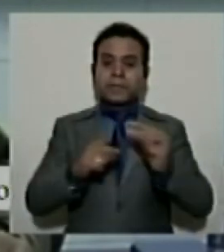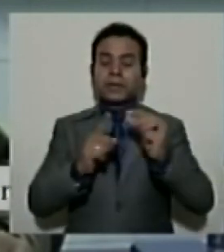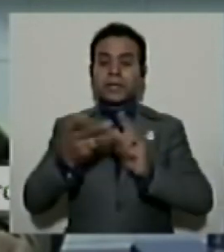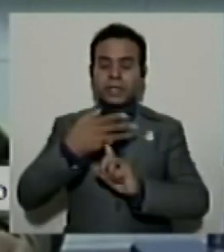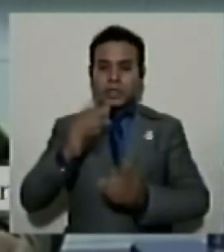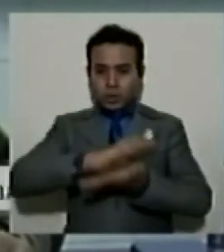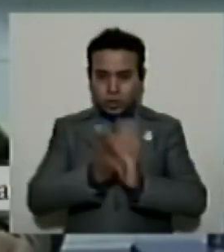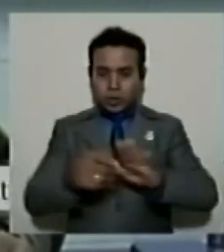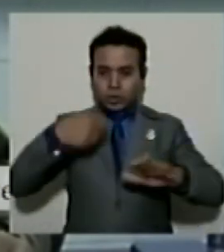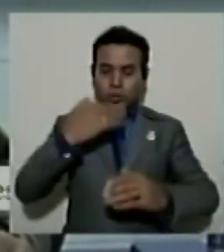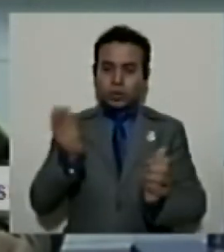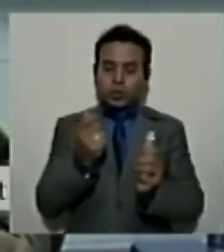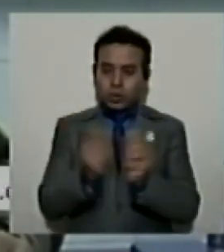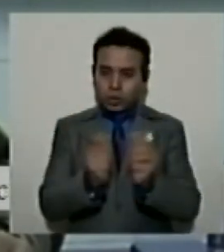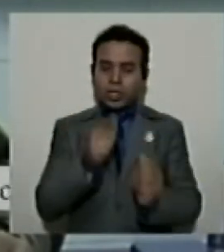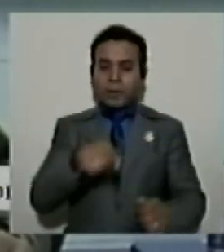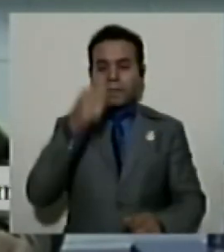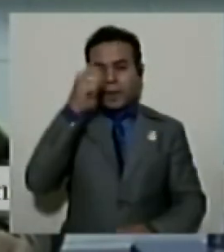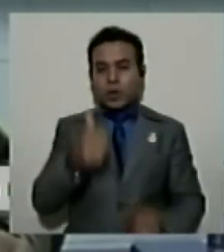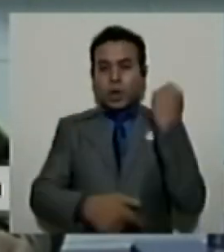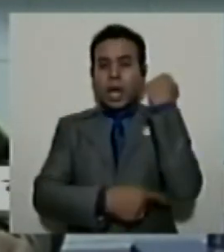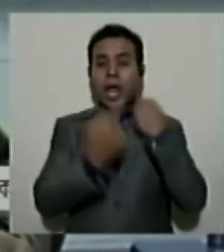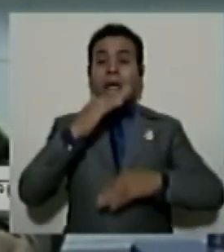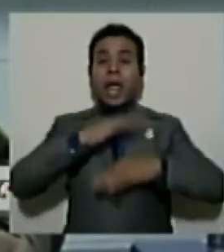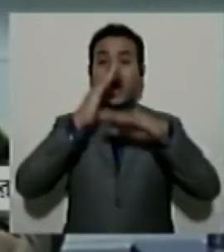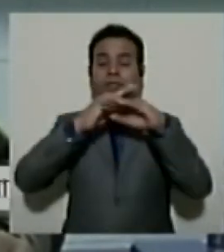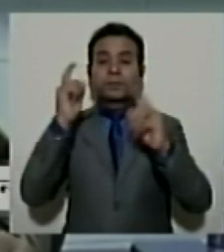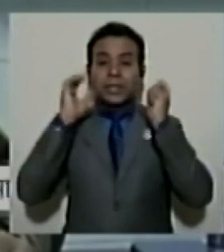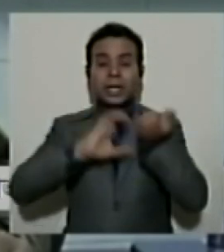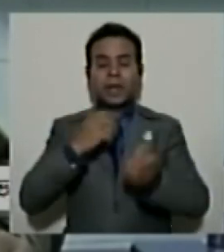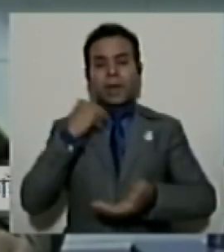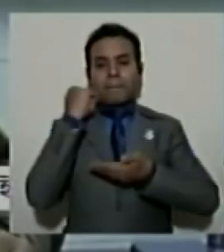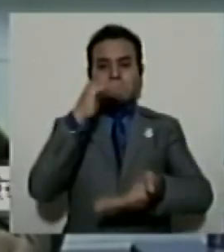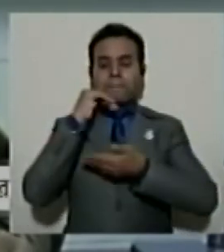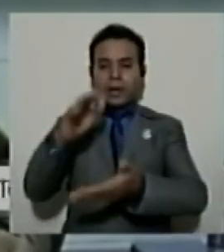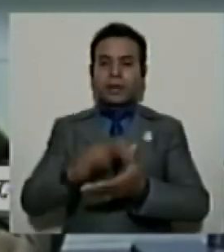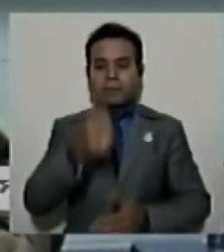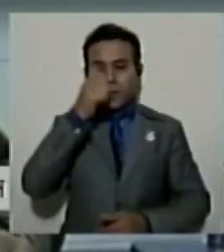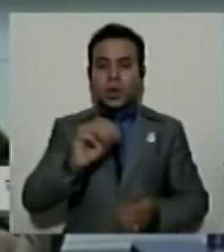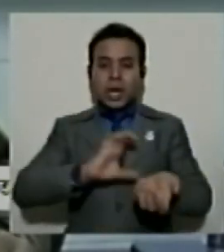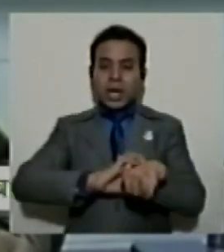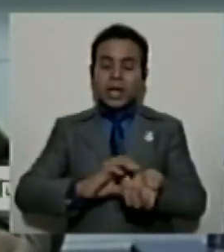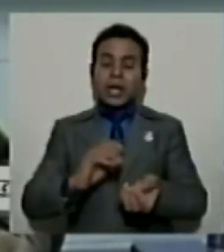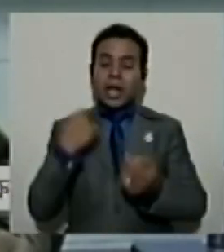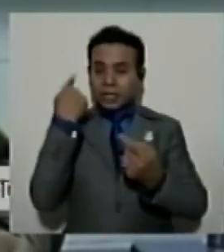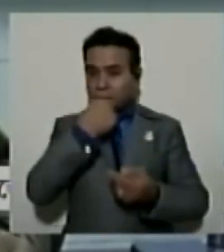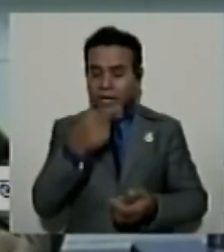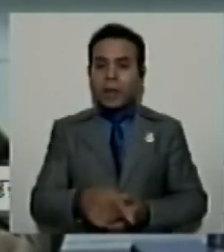থাকেন, বিভিন্ন ওয়ার্ডে চিকিৎসার সাথে সংযুক্ত থাকেন এবং স্কিং এর সাথে যারা জড়িত থাকেন এবং অন্যান্য